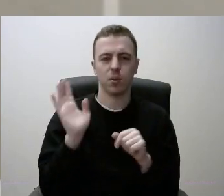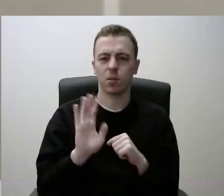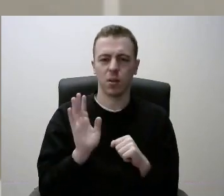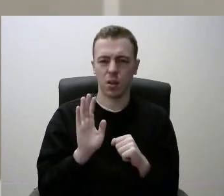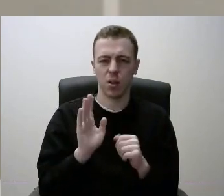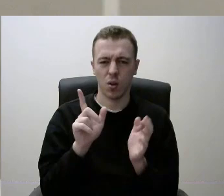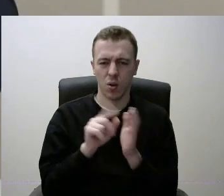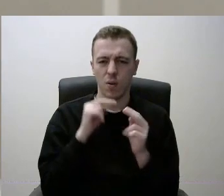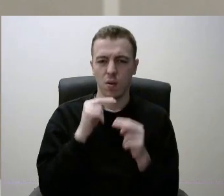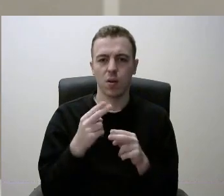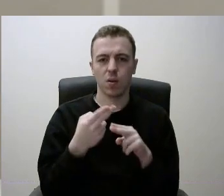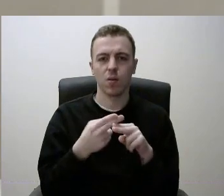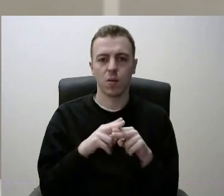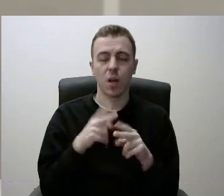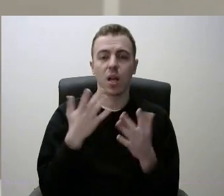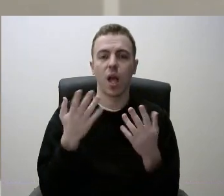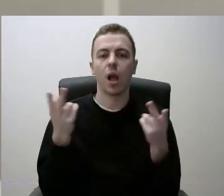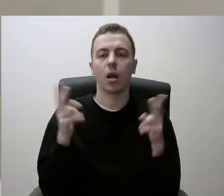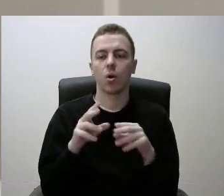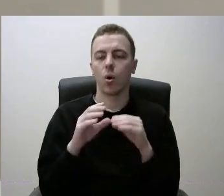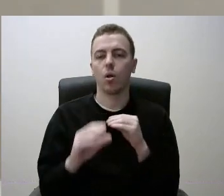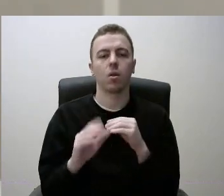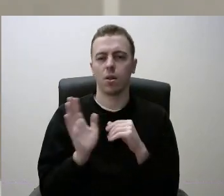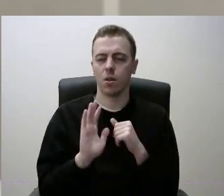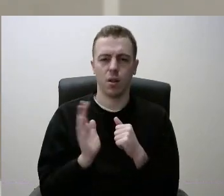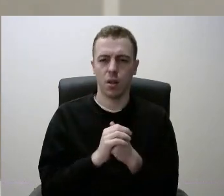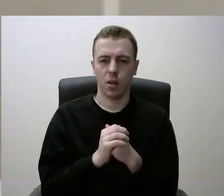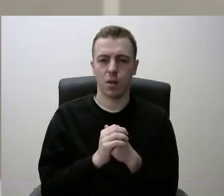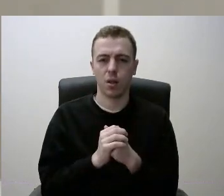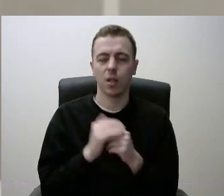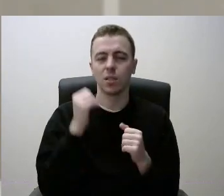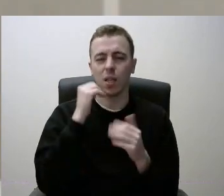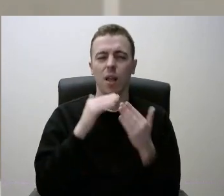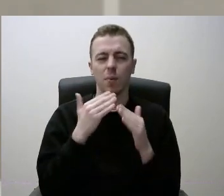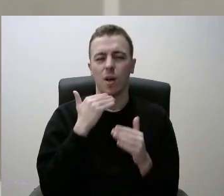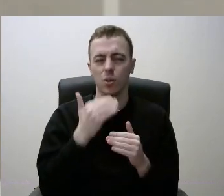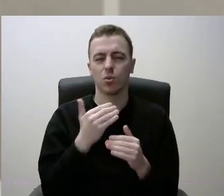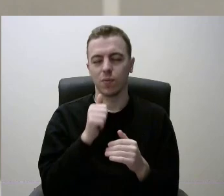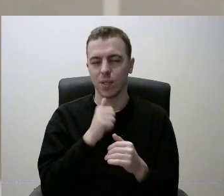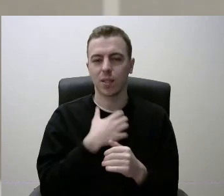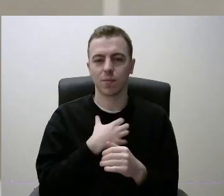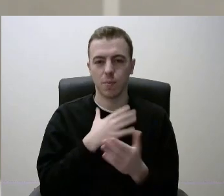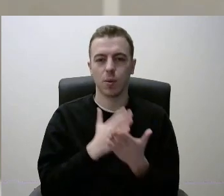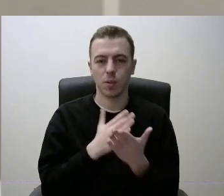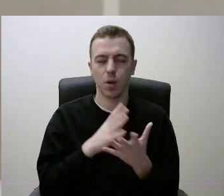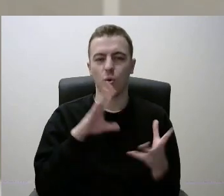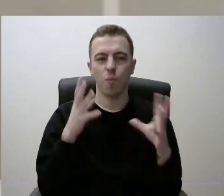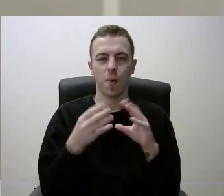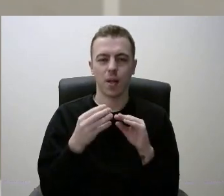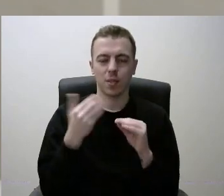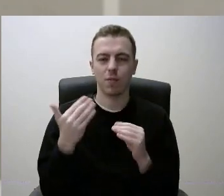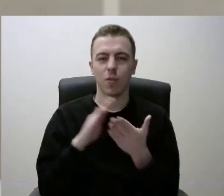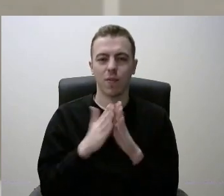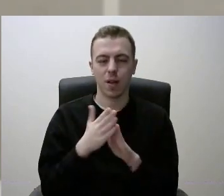dėmesys yra toks, kiek jo liko. Taip negali būti. Be abejo, senamiestis yra vizitinė kortelė ir, sakykime, kompleksinis jo tvarkymas, tai